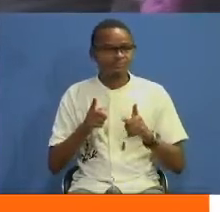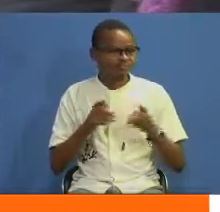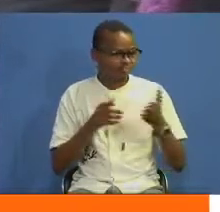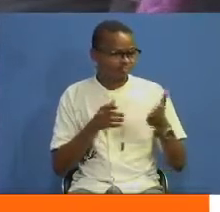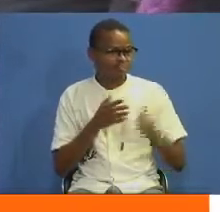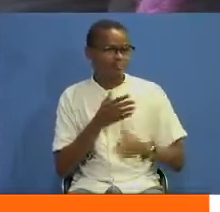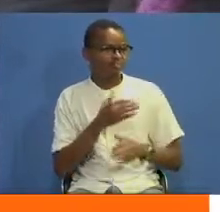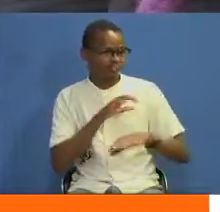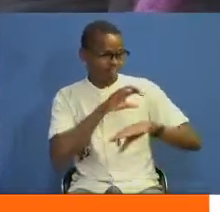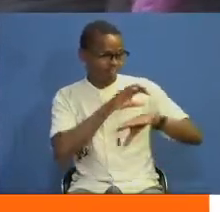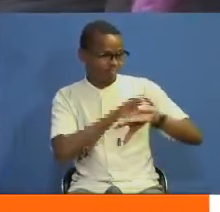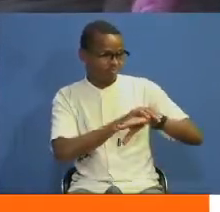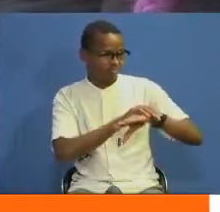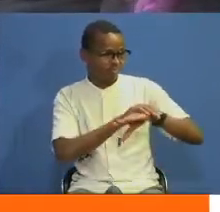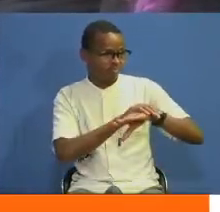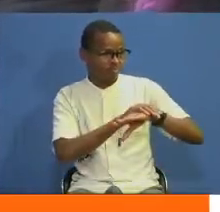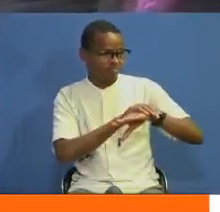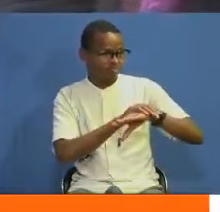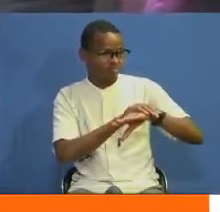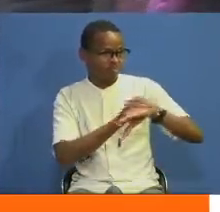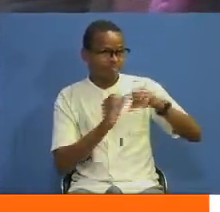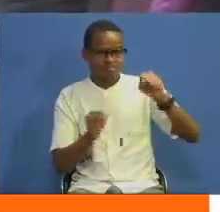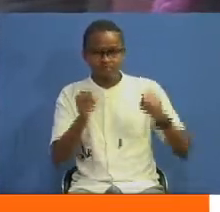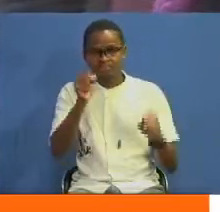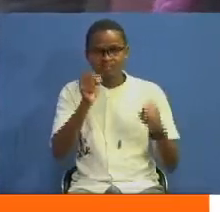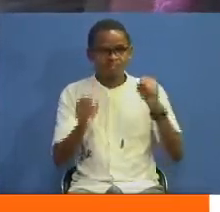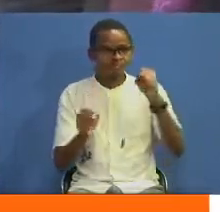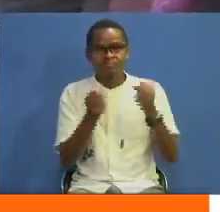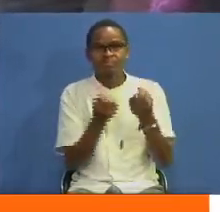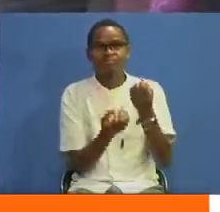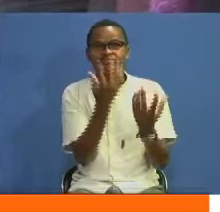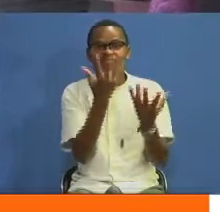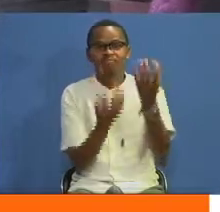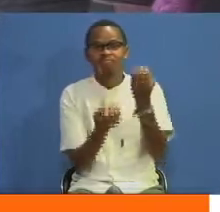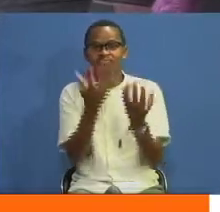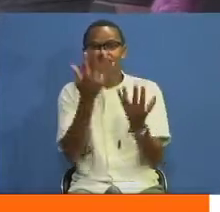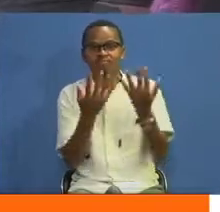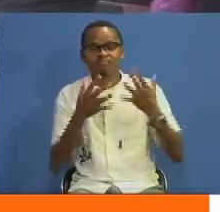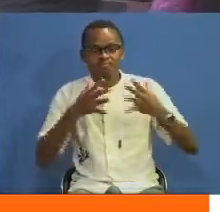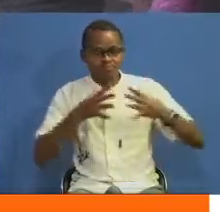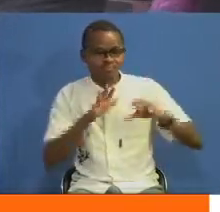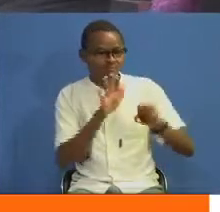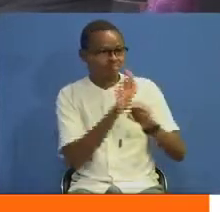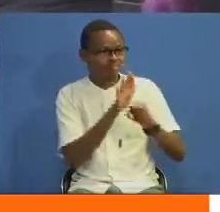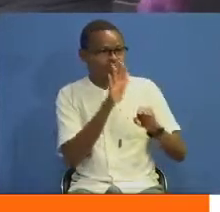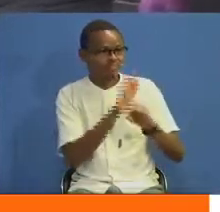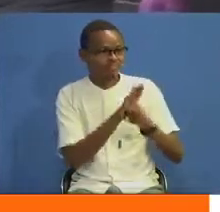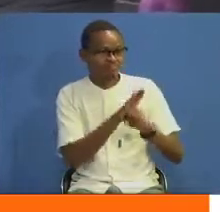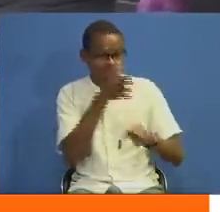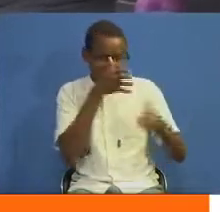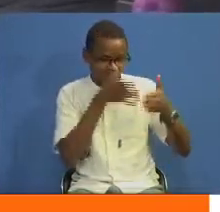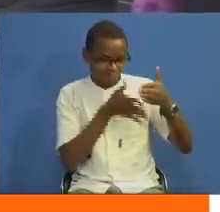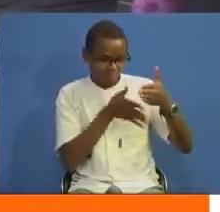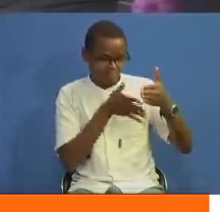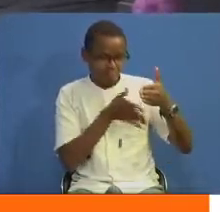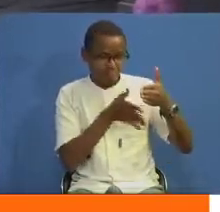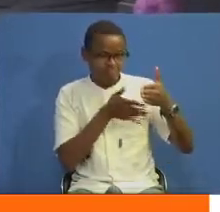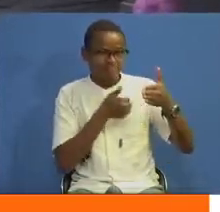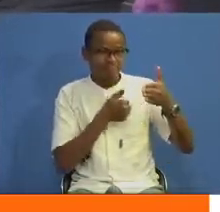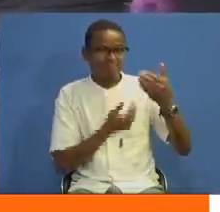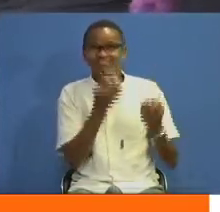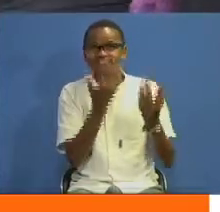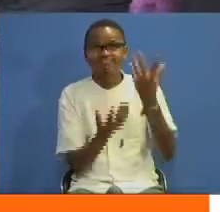hapa tukapata kaa gari inaungua hapa na watu wengi walikuwa hapa wenye walikuwa